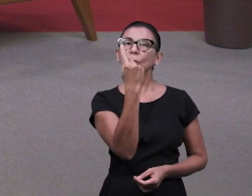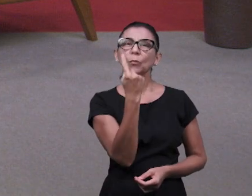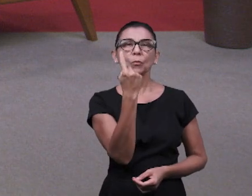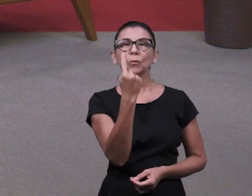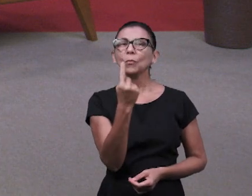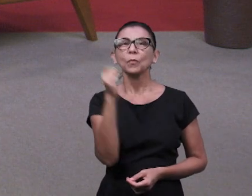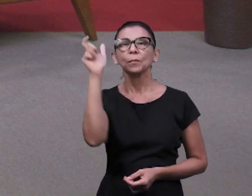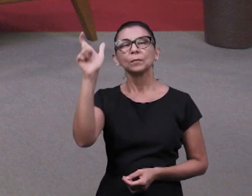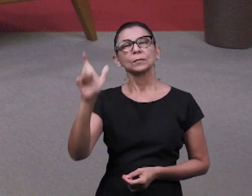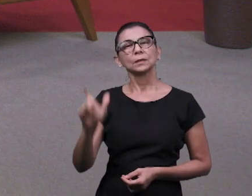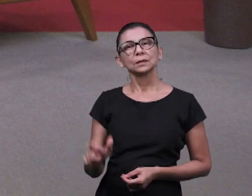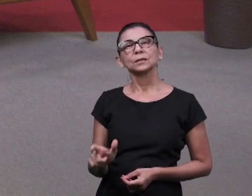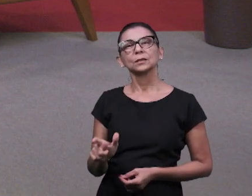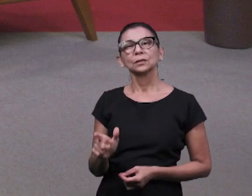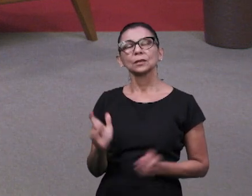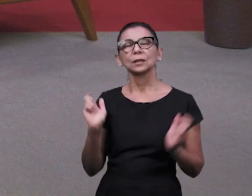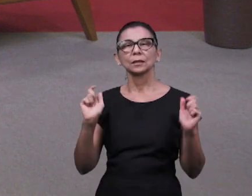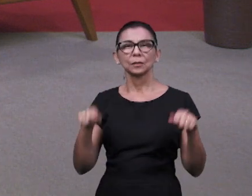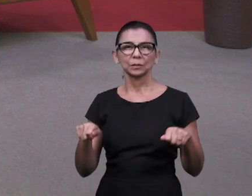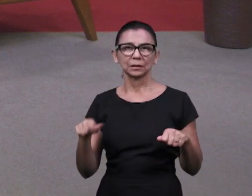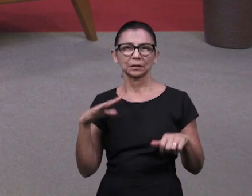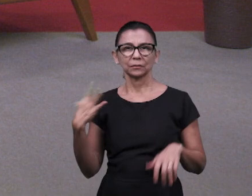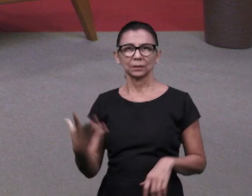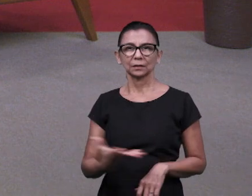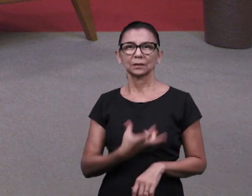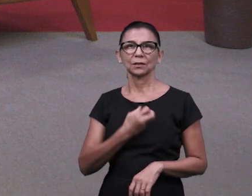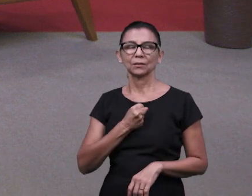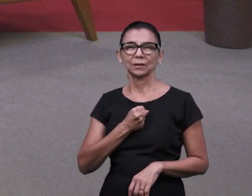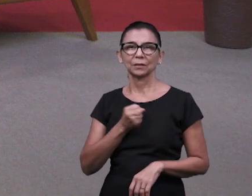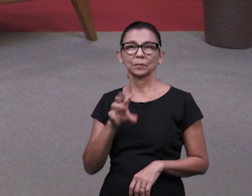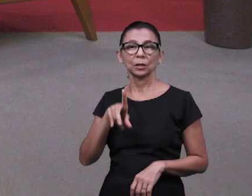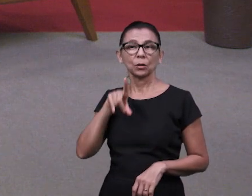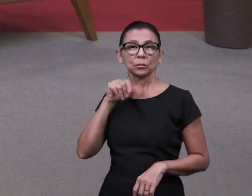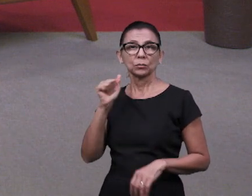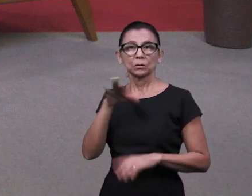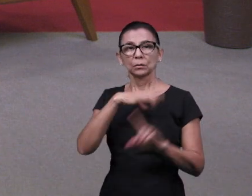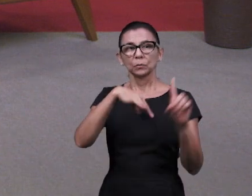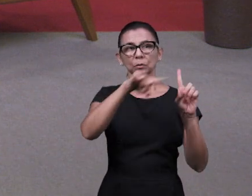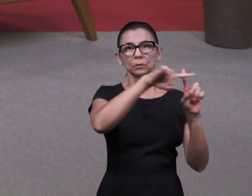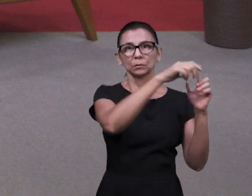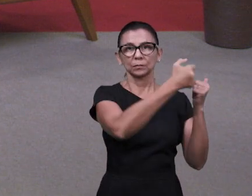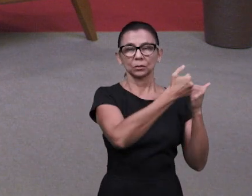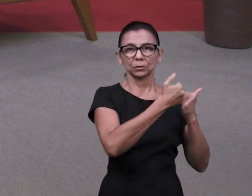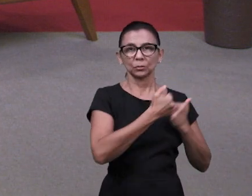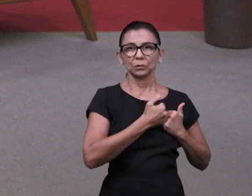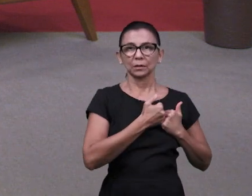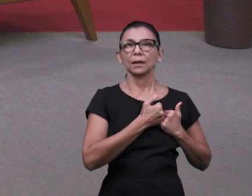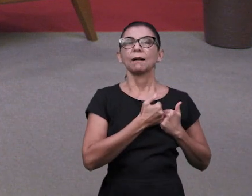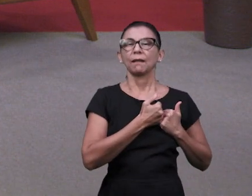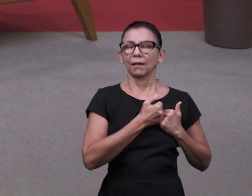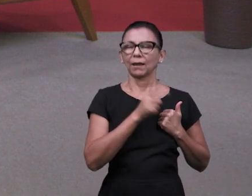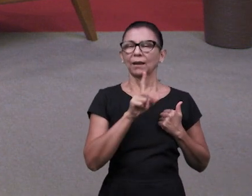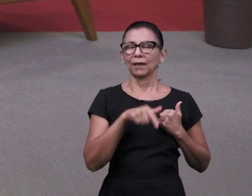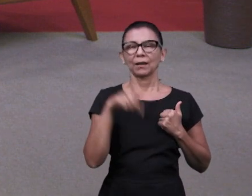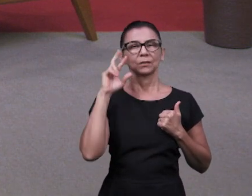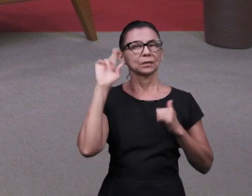cela une fois qu'il a donné sa propre vie, la qual il avait pour nous, le Seigneur Jésus. Ce rachat, ce